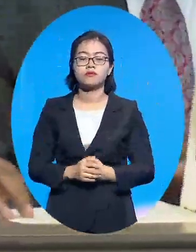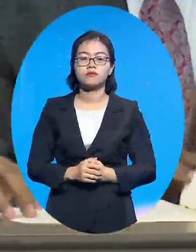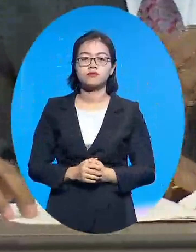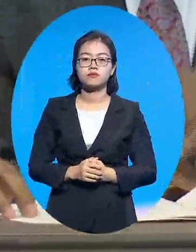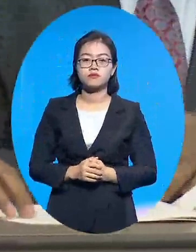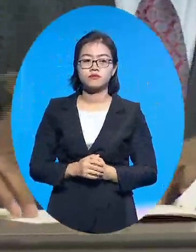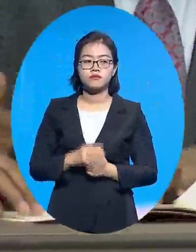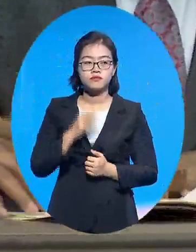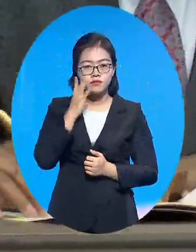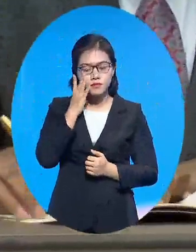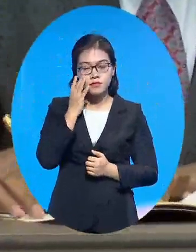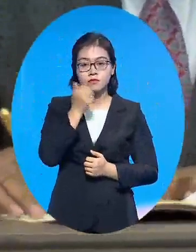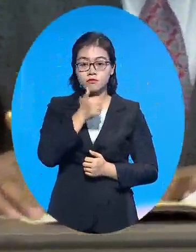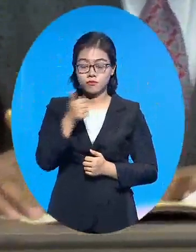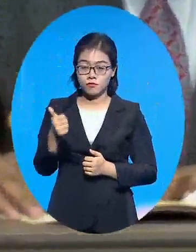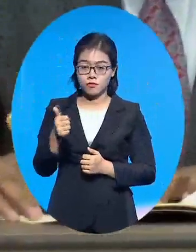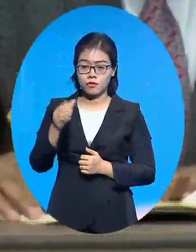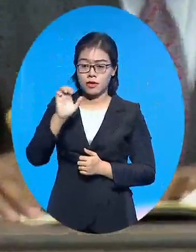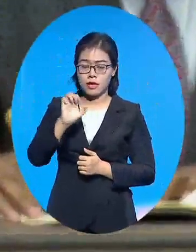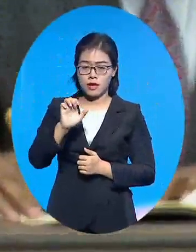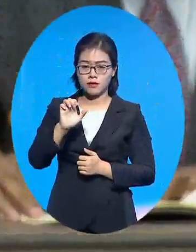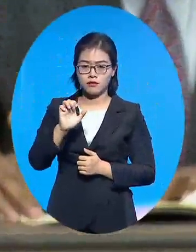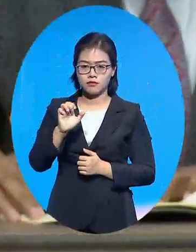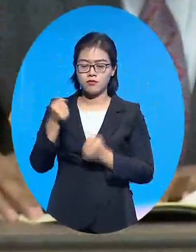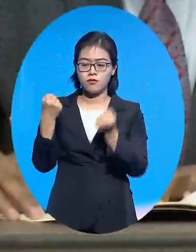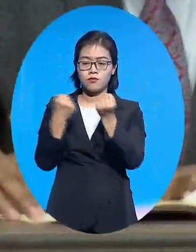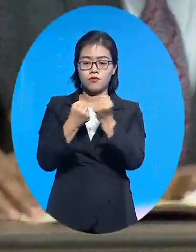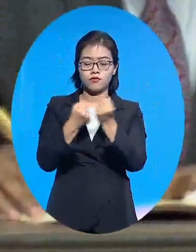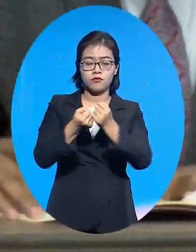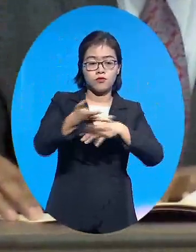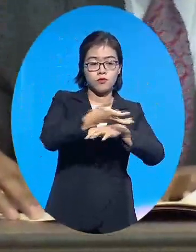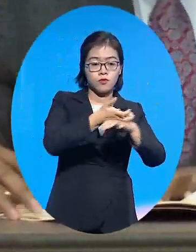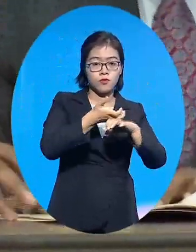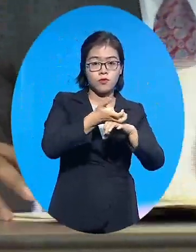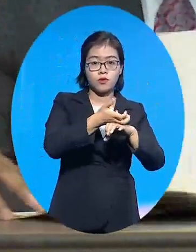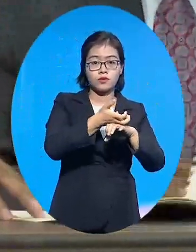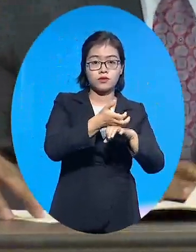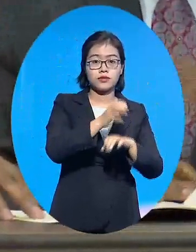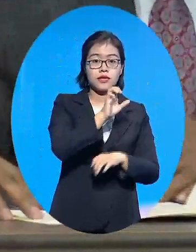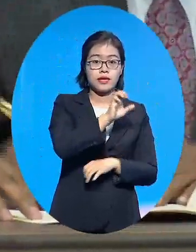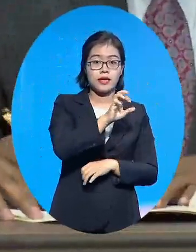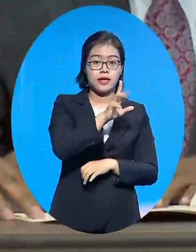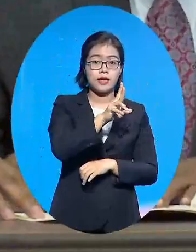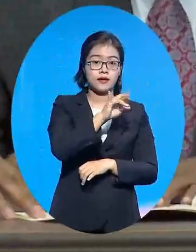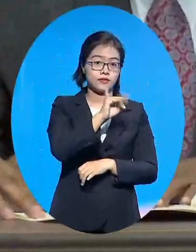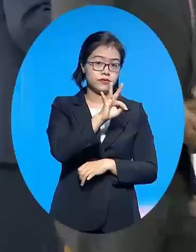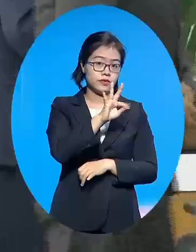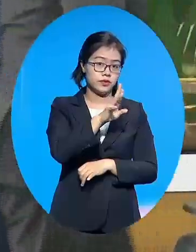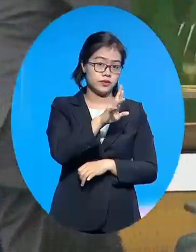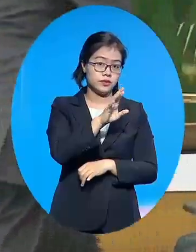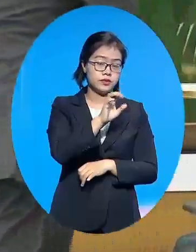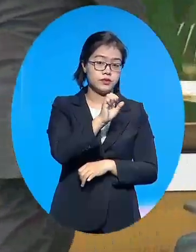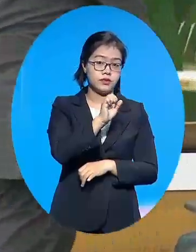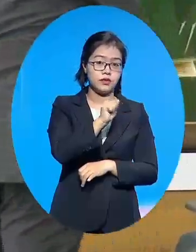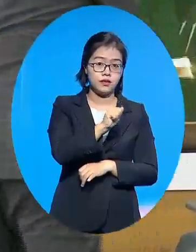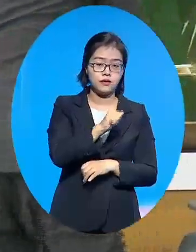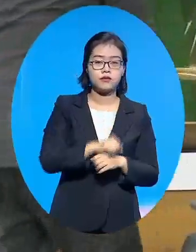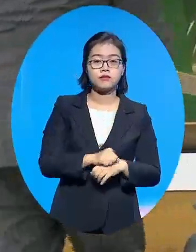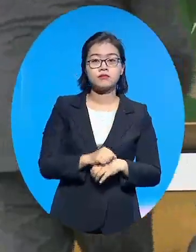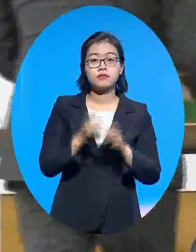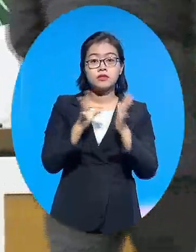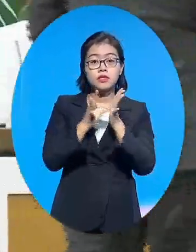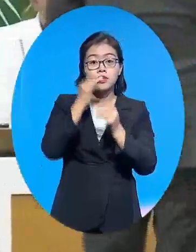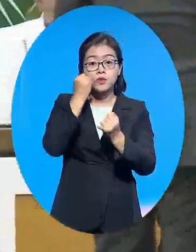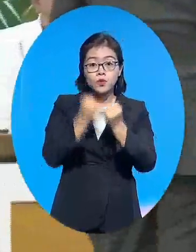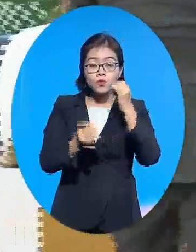trong đó lực lượng ethiopia nhận sự hỗ trợ từ quốc gia láng giềng chi tiết của thỏa thuận hòa bình cuối cùng không được công